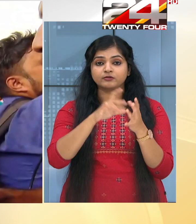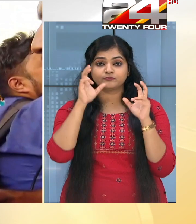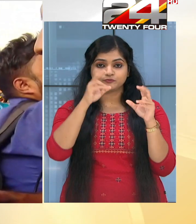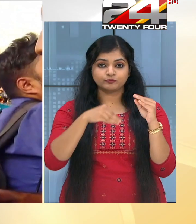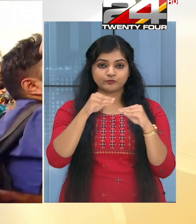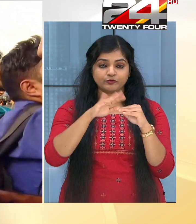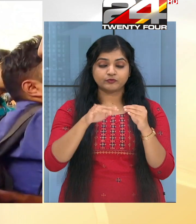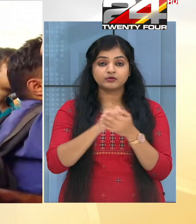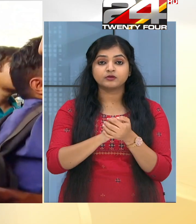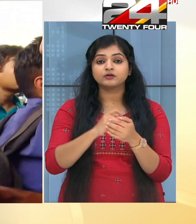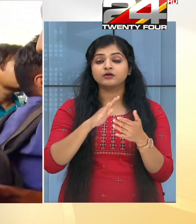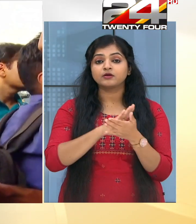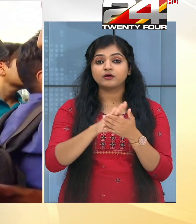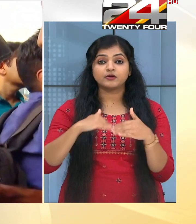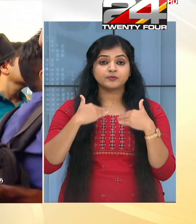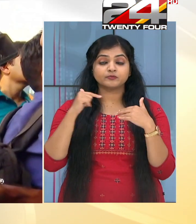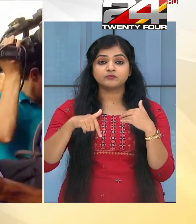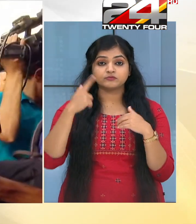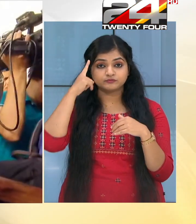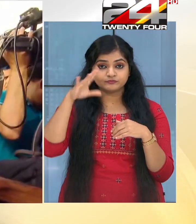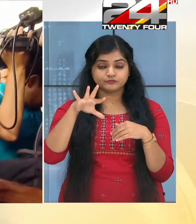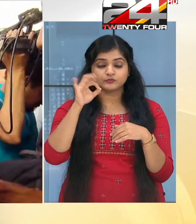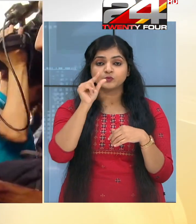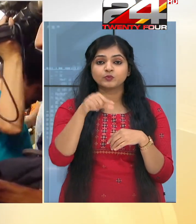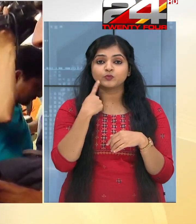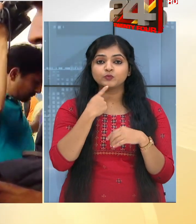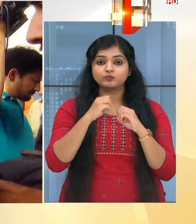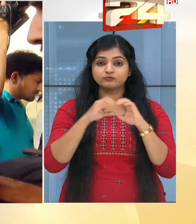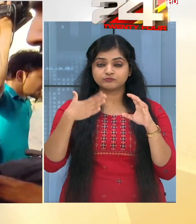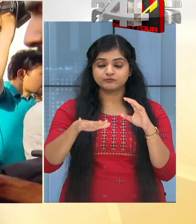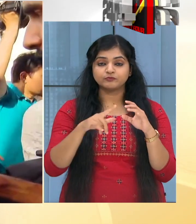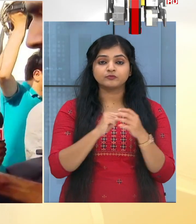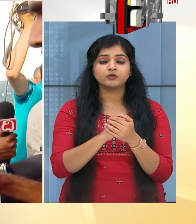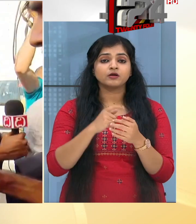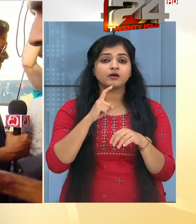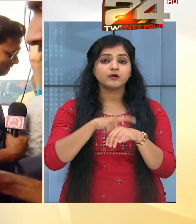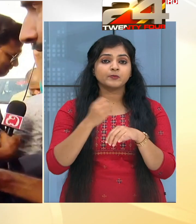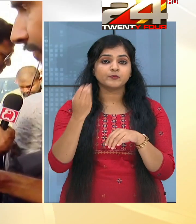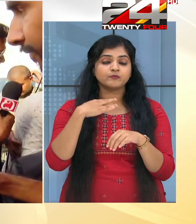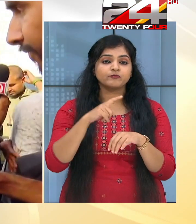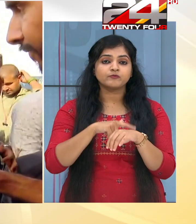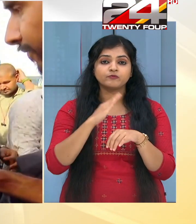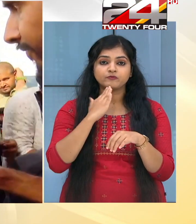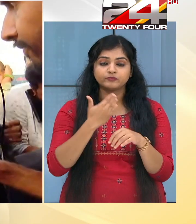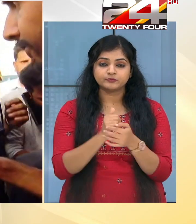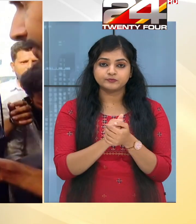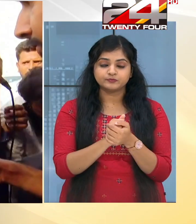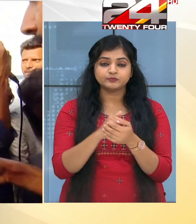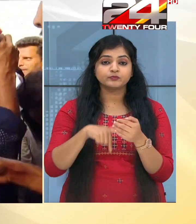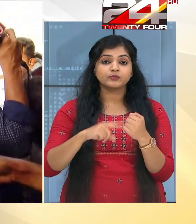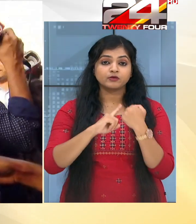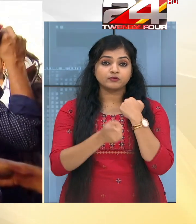തീരുമാനം വരേണ്ടത് അവിടെ ഒന്നുമാണ്. ഹൈക്കമാൻഡ് ആരെ പിന്തുണയ്ക്കും, ആരുടെ പേര് പ്രഖ്യാപിക്കും എന്നത് എപ്പോൾ അറിയാൻ സാധിക്കും? എന്താണ് നിലവിലെ അപ്ഡേറ്റുകൾ?